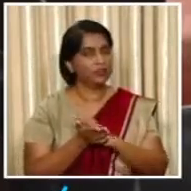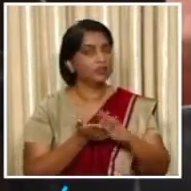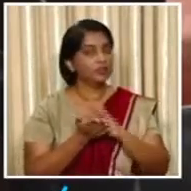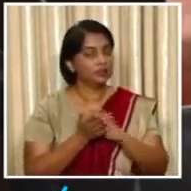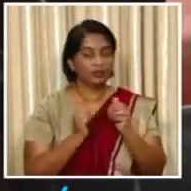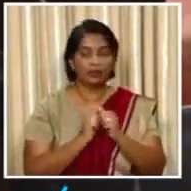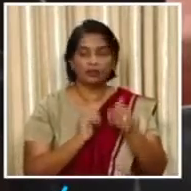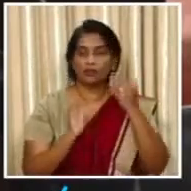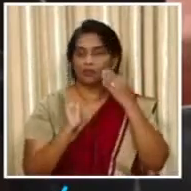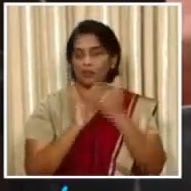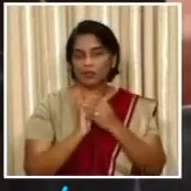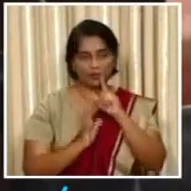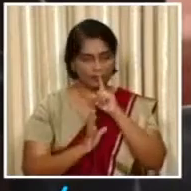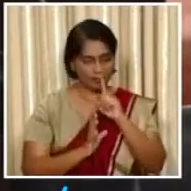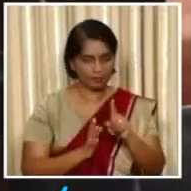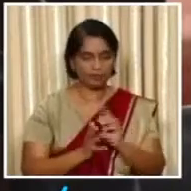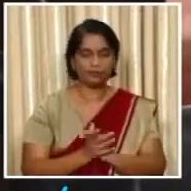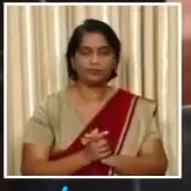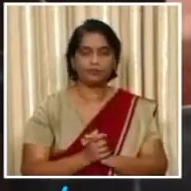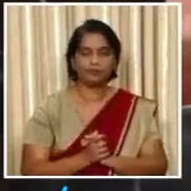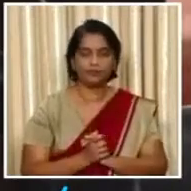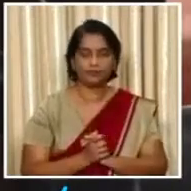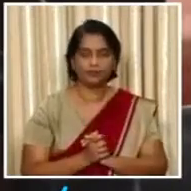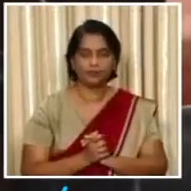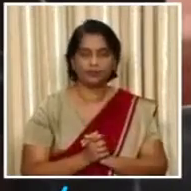குடியரசின் இலக்கம்